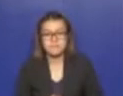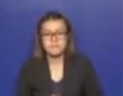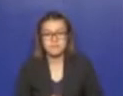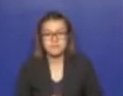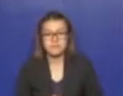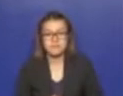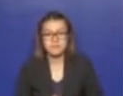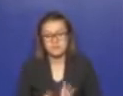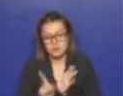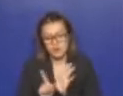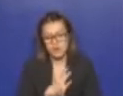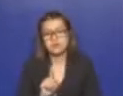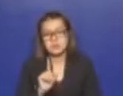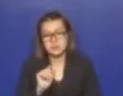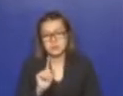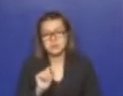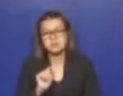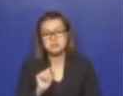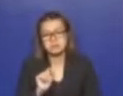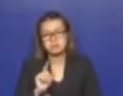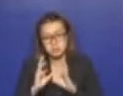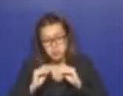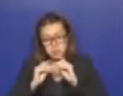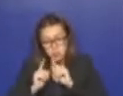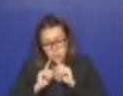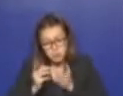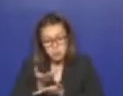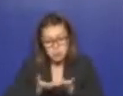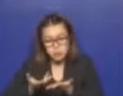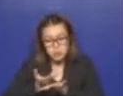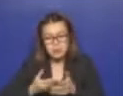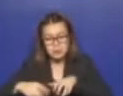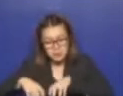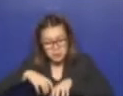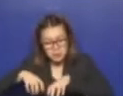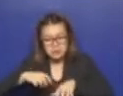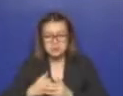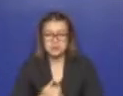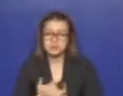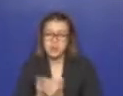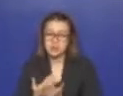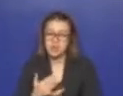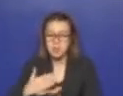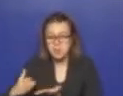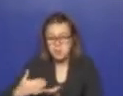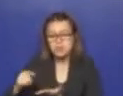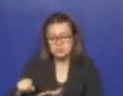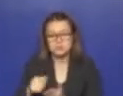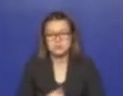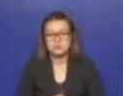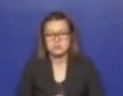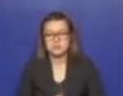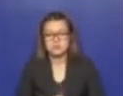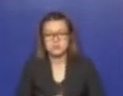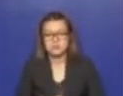20ครั้งนะครับการบริหารการจัดการการชำระหนี้คือประเด็นที่เราจะต้